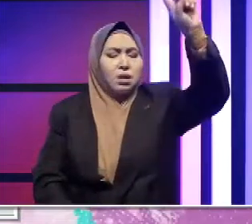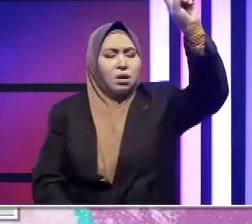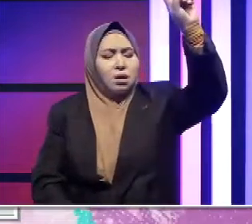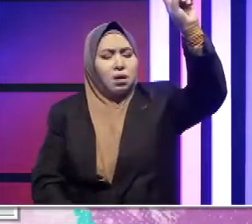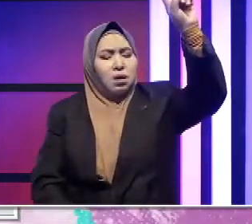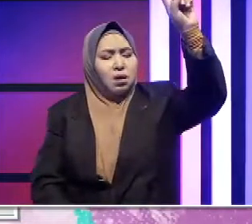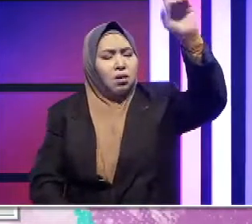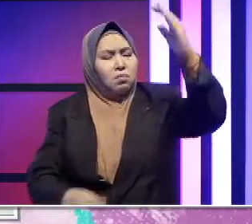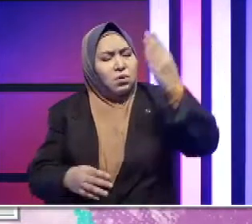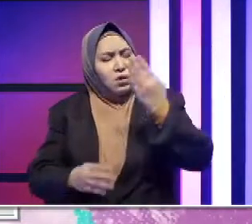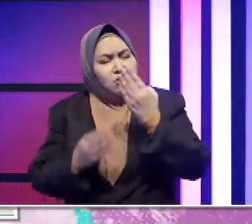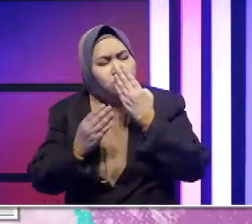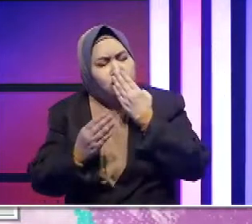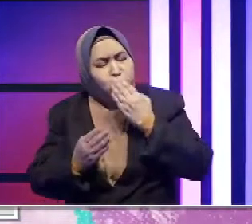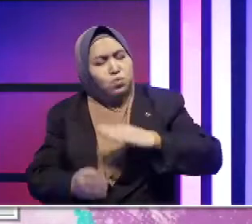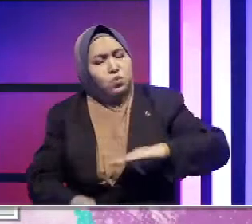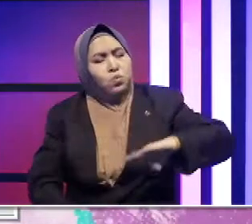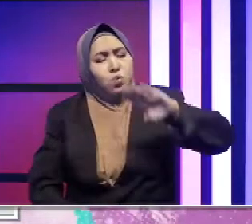بل